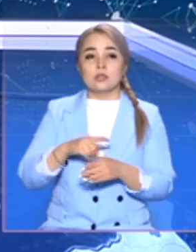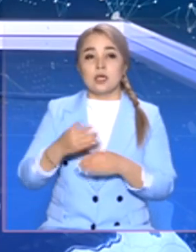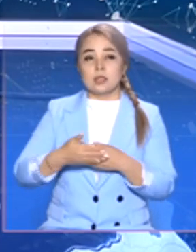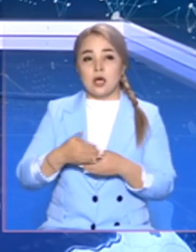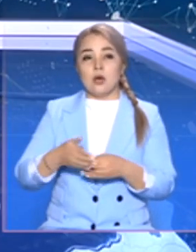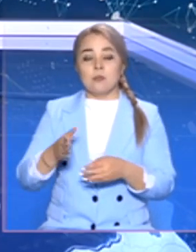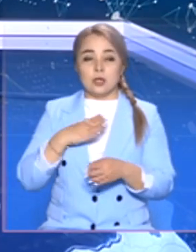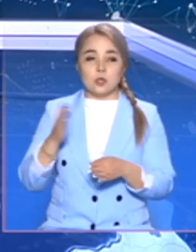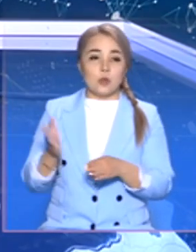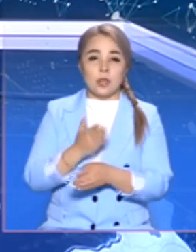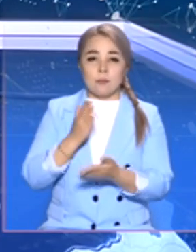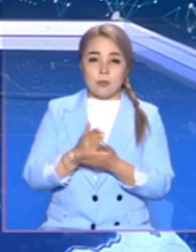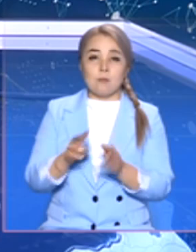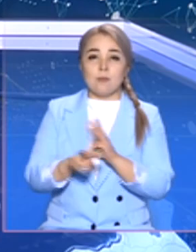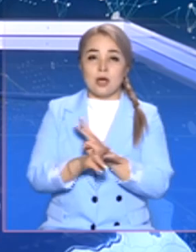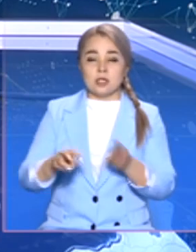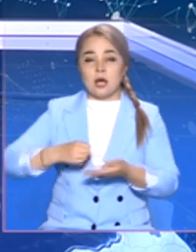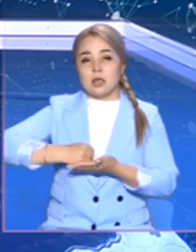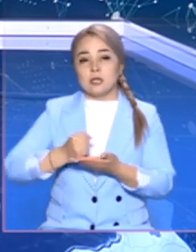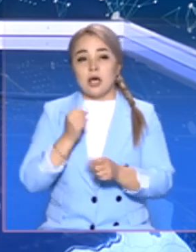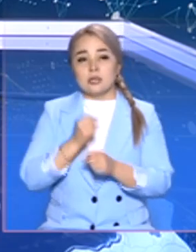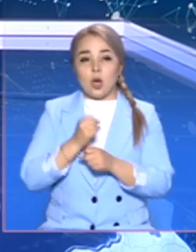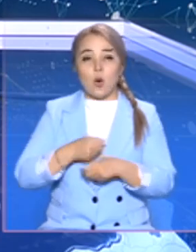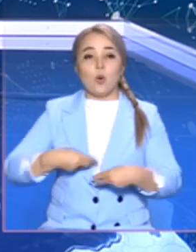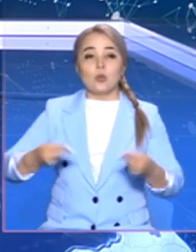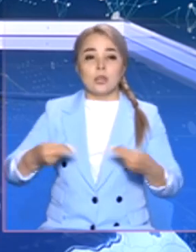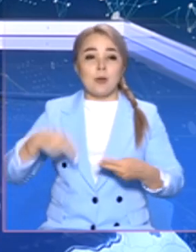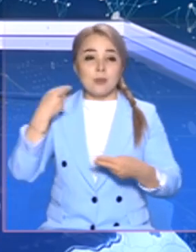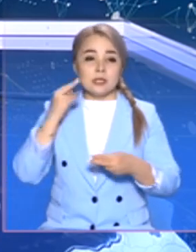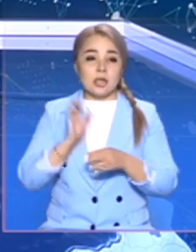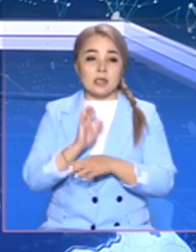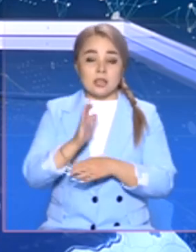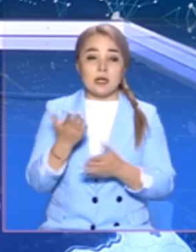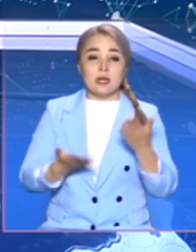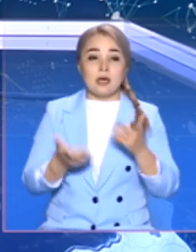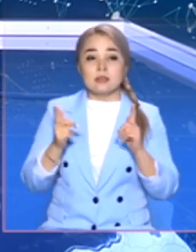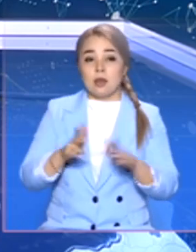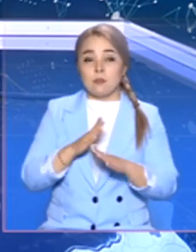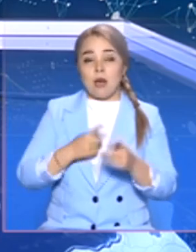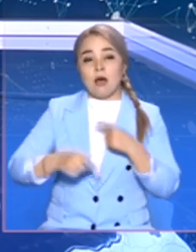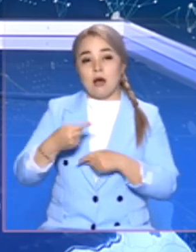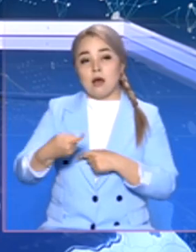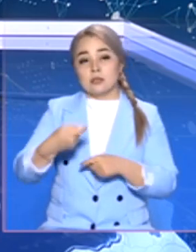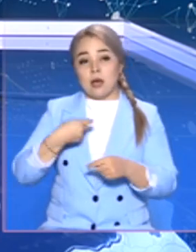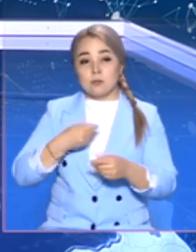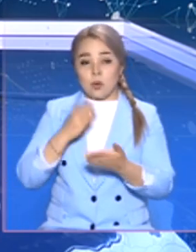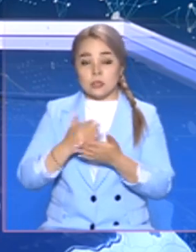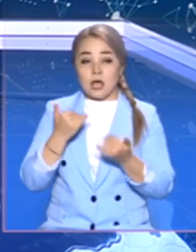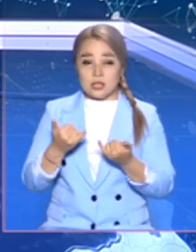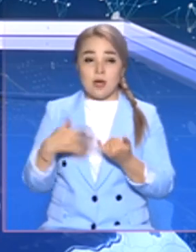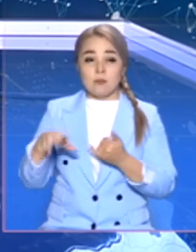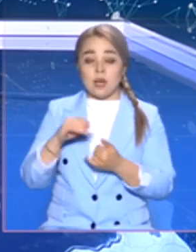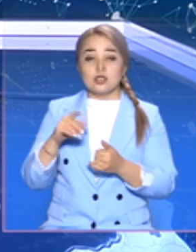сенат мақұлдап, мәжіліс қабылдайды. Президенттің қол қоюына жіберіледі. Егер ол келіспесе, кері қайтарады. Бірақ